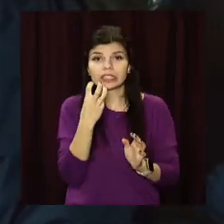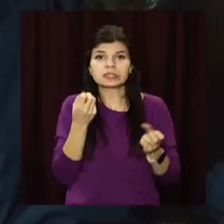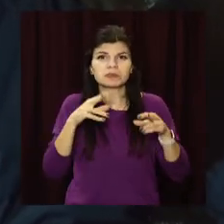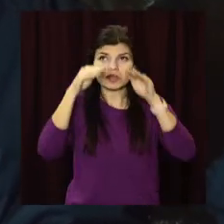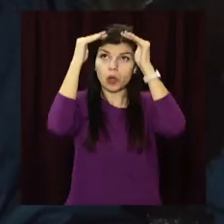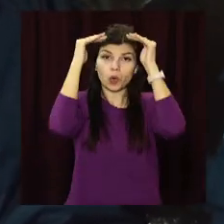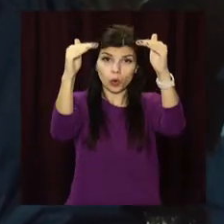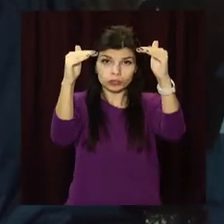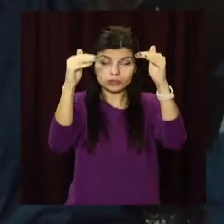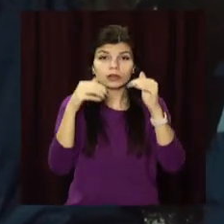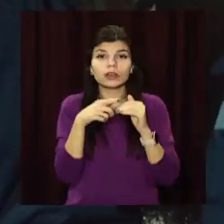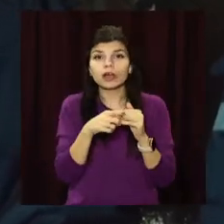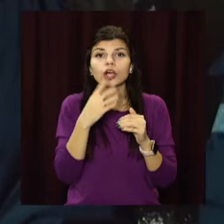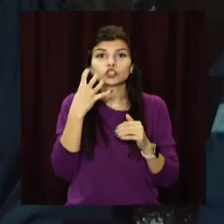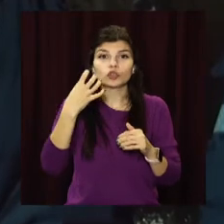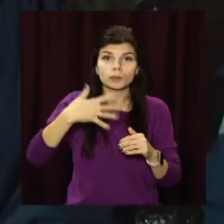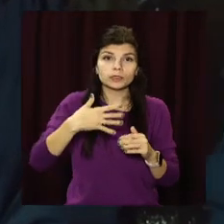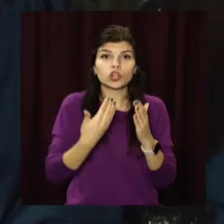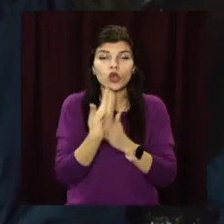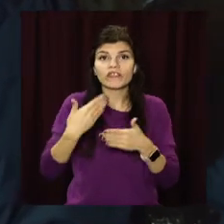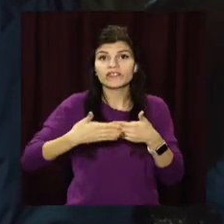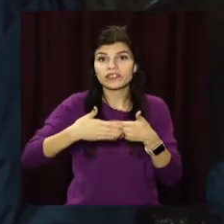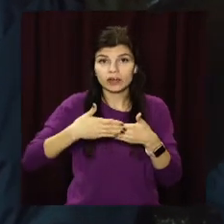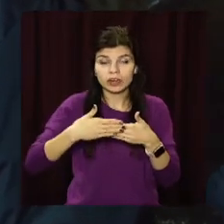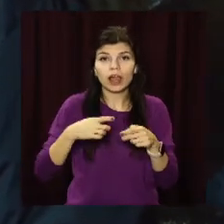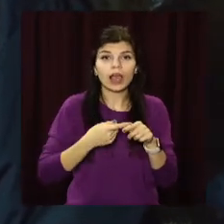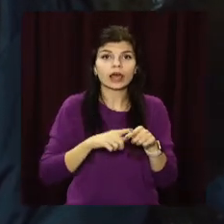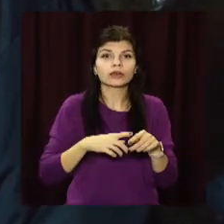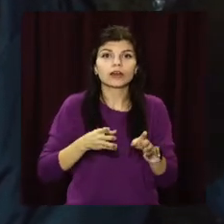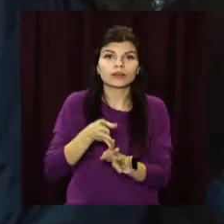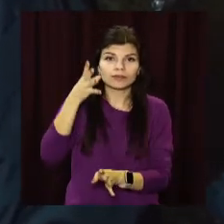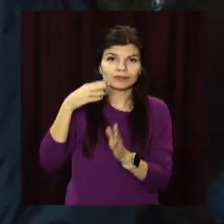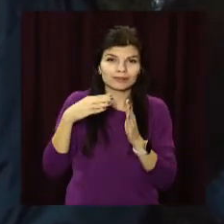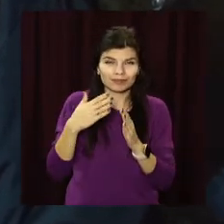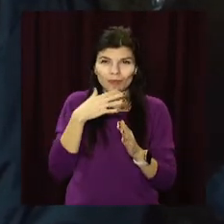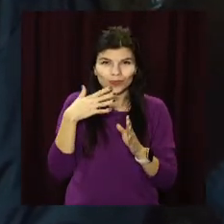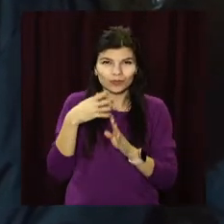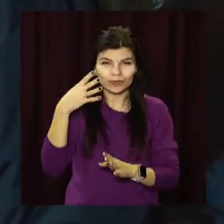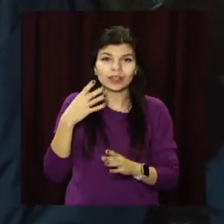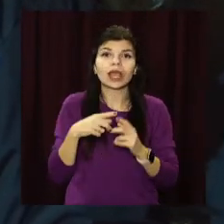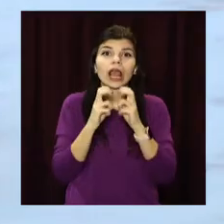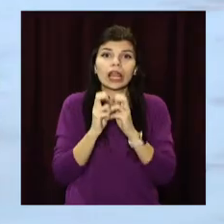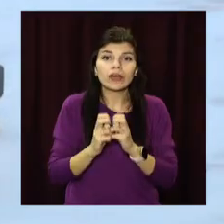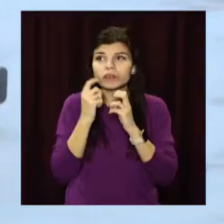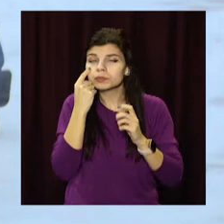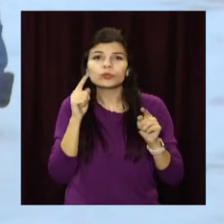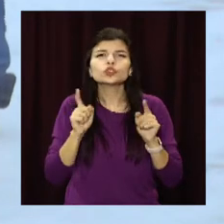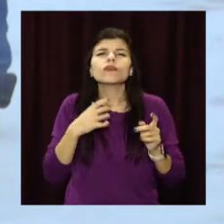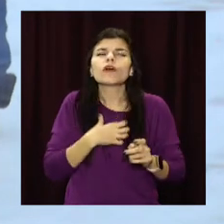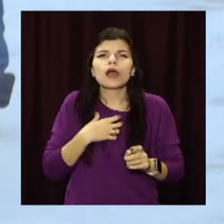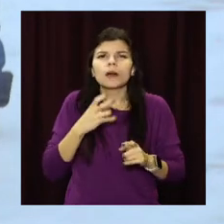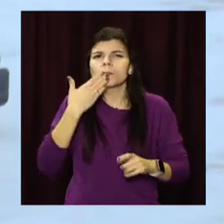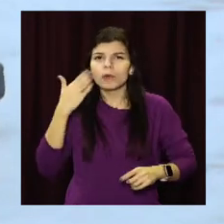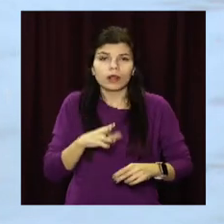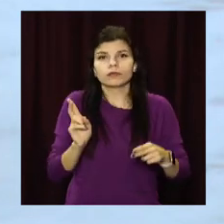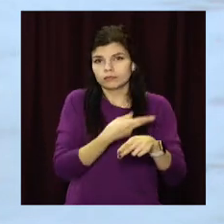козырьков, установим 450 новых дверей, это подъезды, а также ліфтові. Окрім цього, у